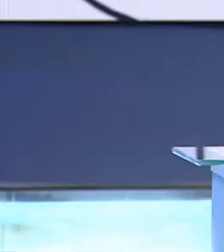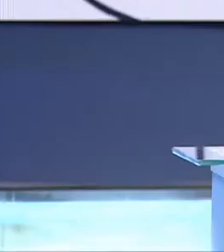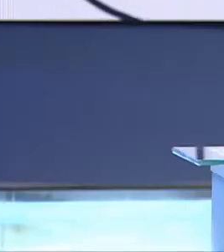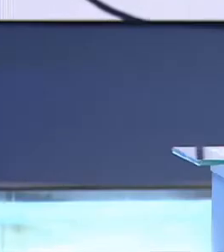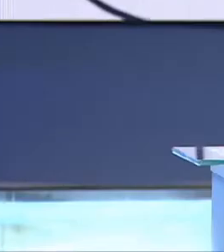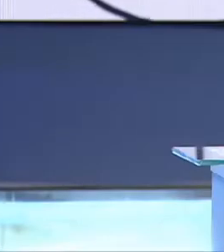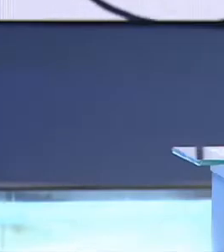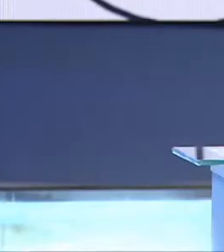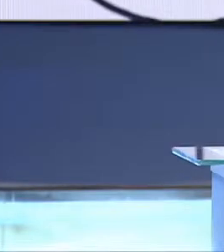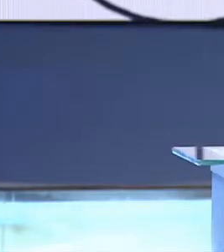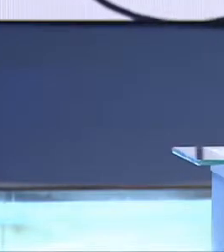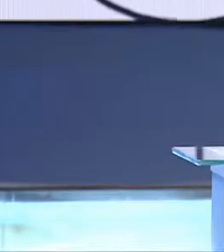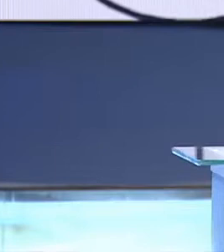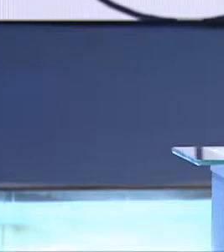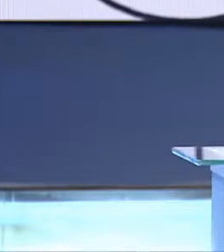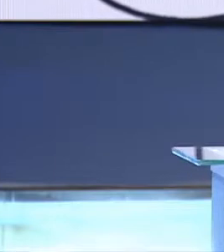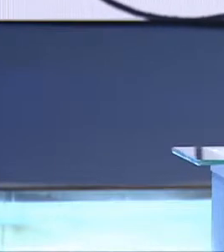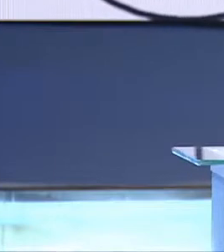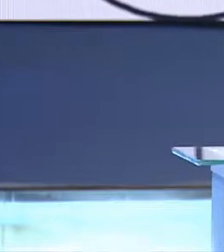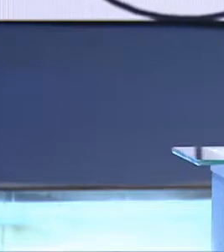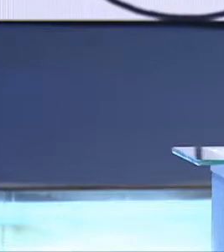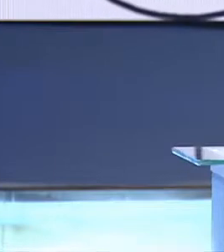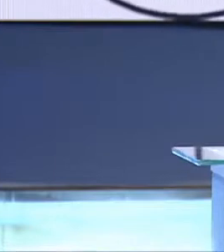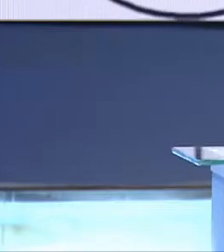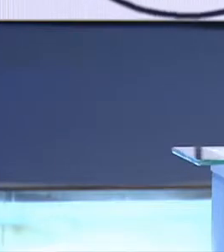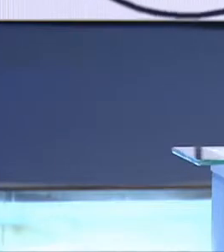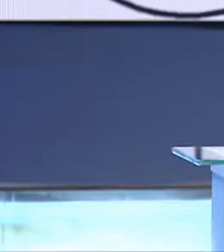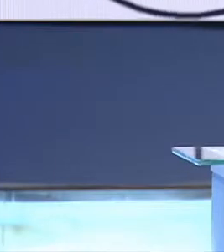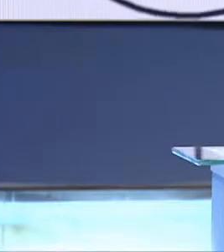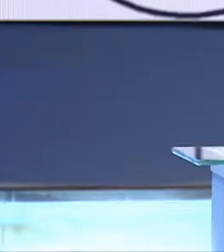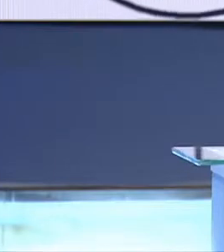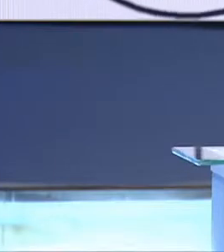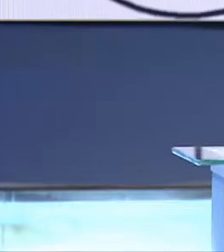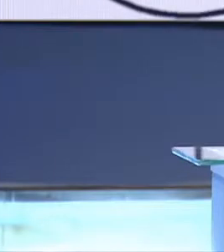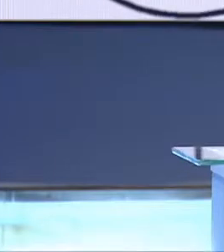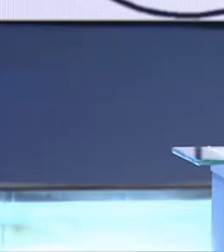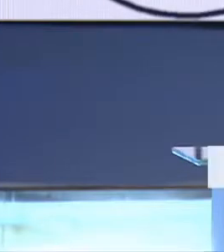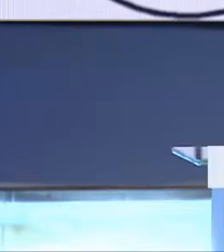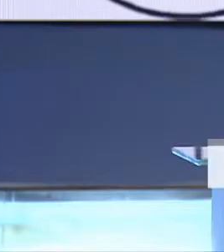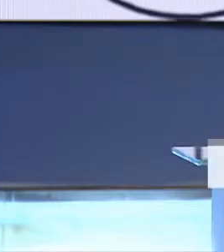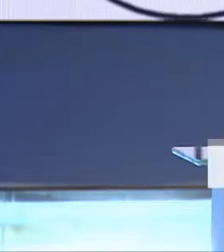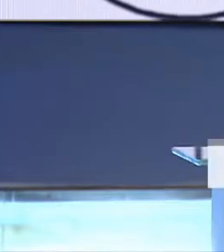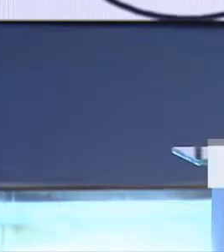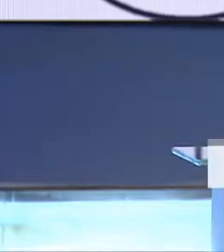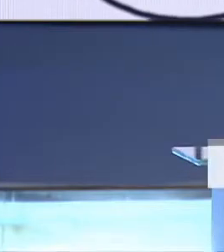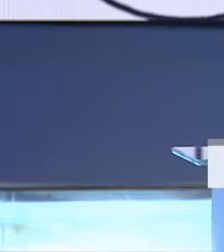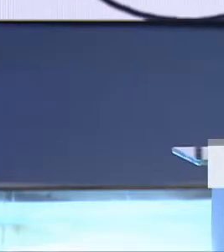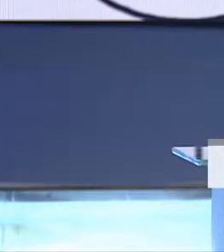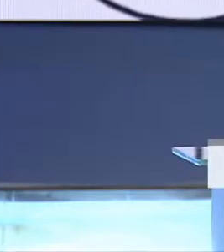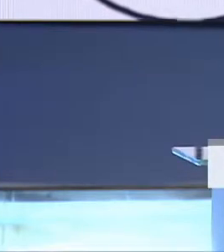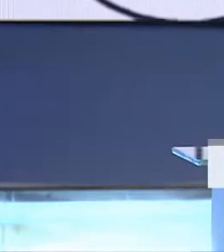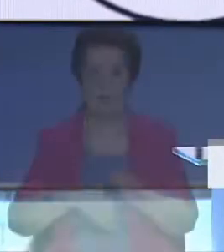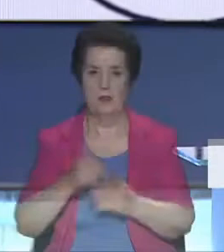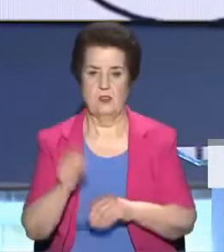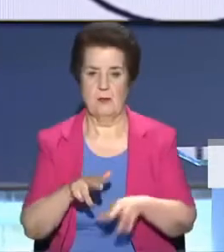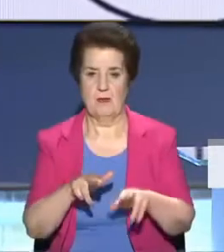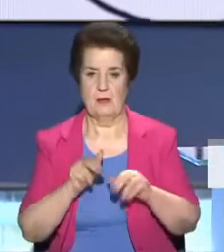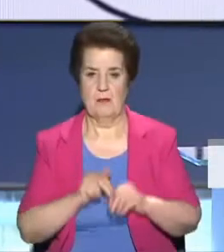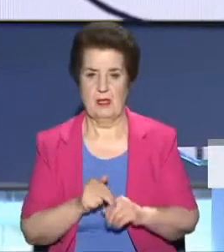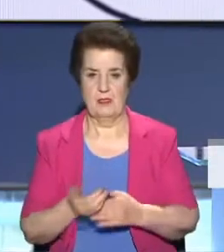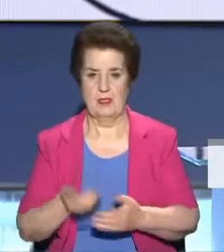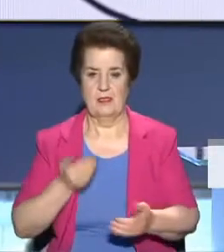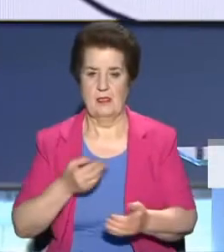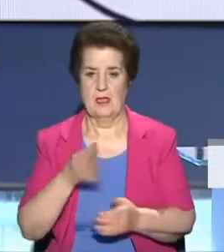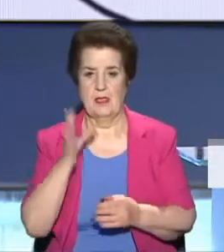psprices a partid două blocuri electorale și un candidat Independent sau înscris în cursa electorală pentru alegerile parlamentare anticipate